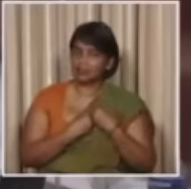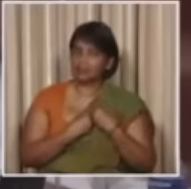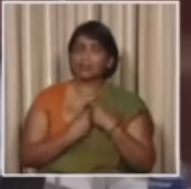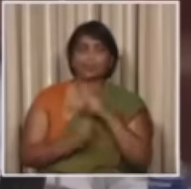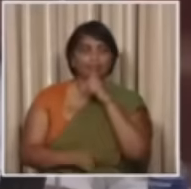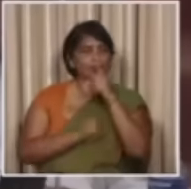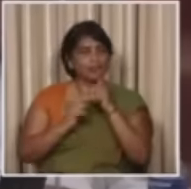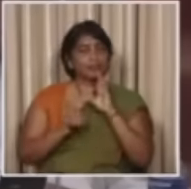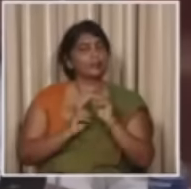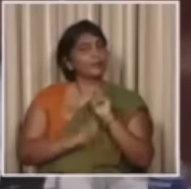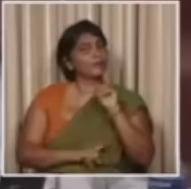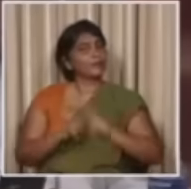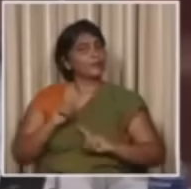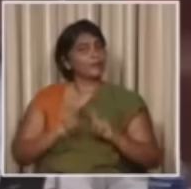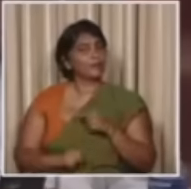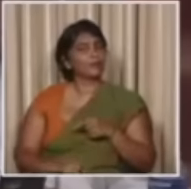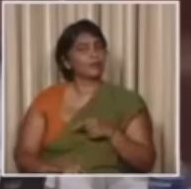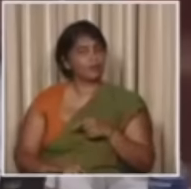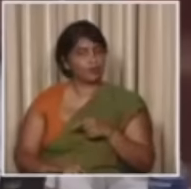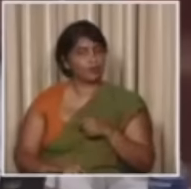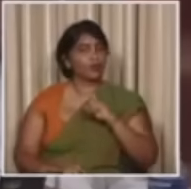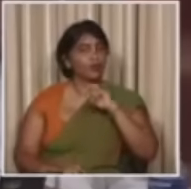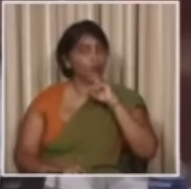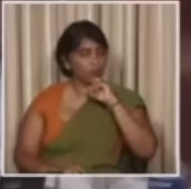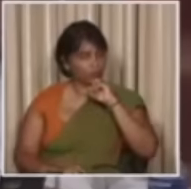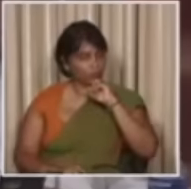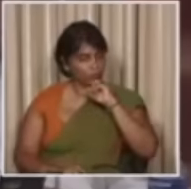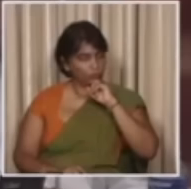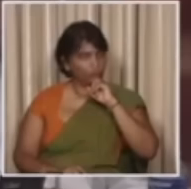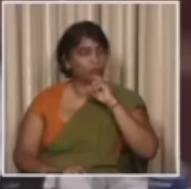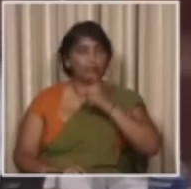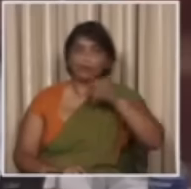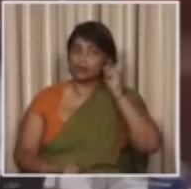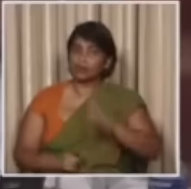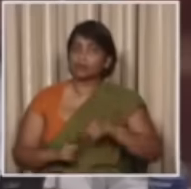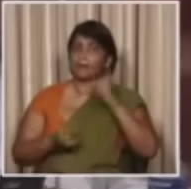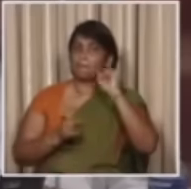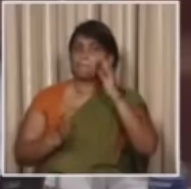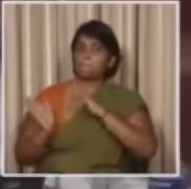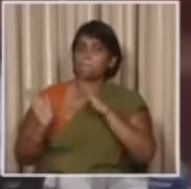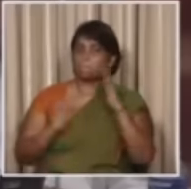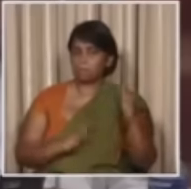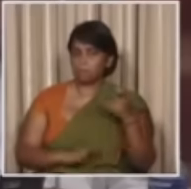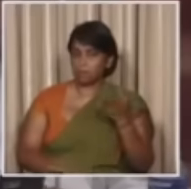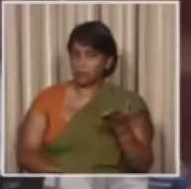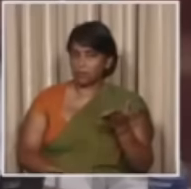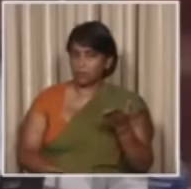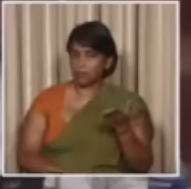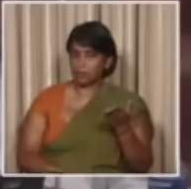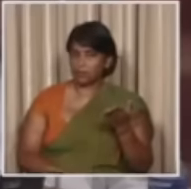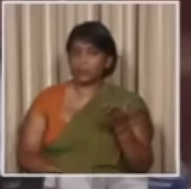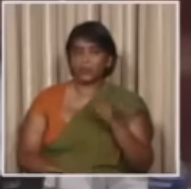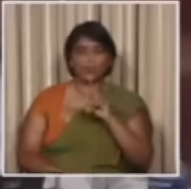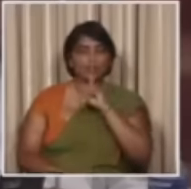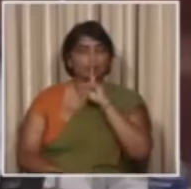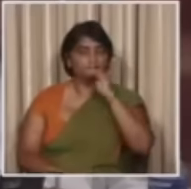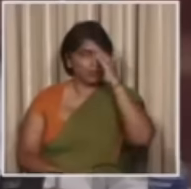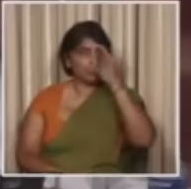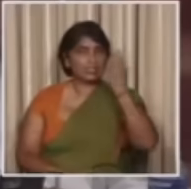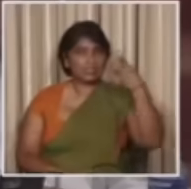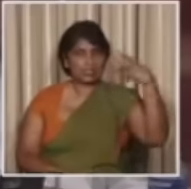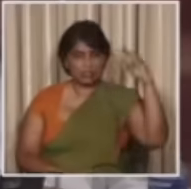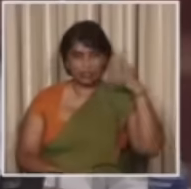කතා කරනකොට මේ පාර්ලිමේන්තුවේ අධිකරණ තීන්දුව වල ප්‍රබාධය ගැන දැන් අපේ සභානායකතුමා පෙරේද